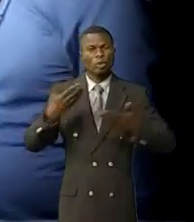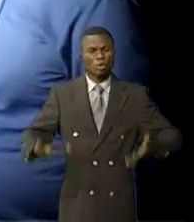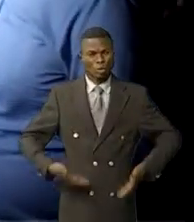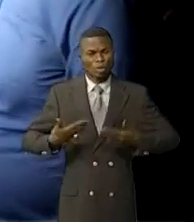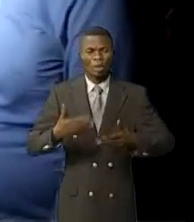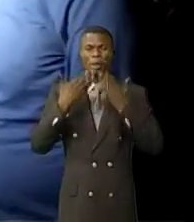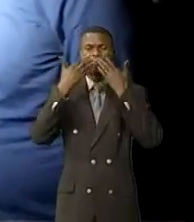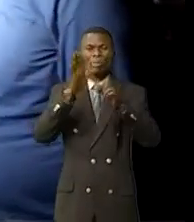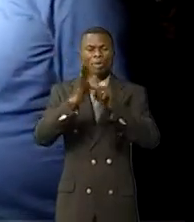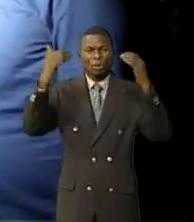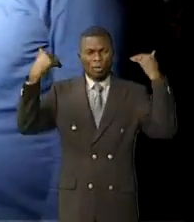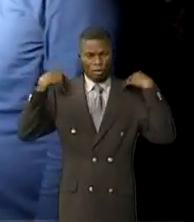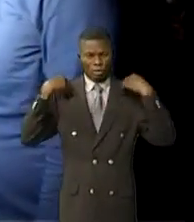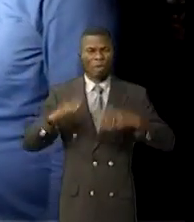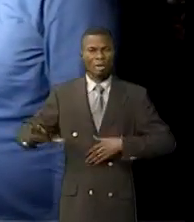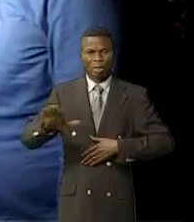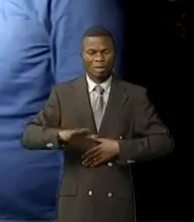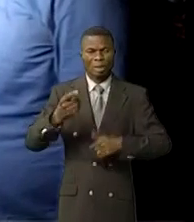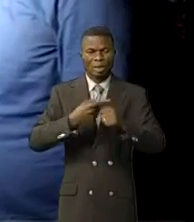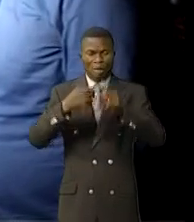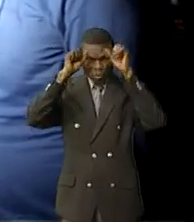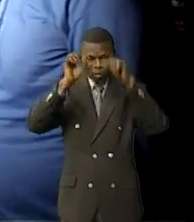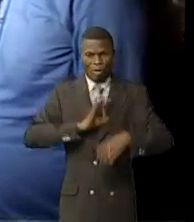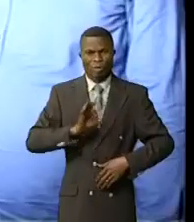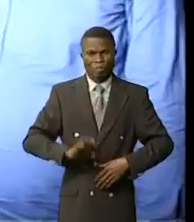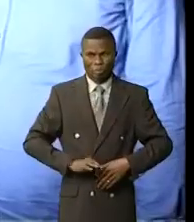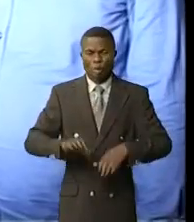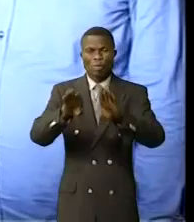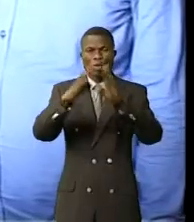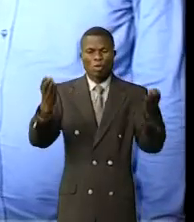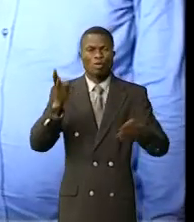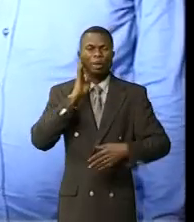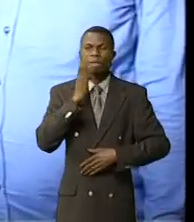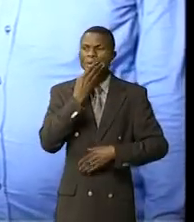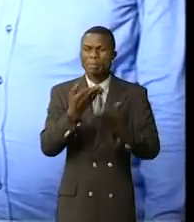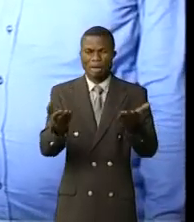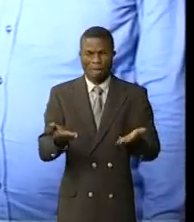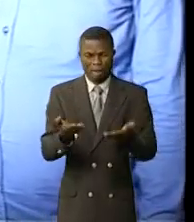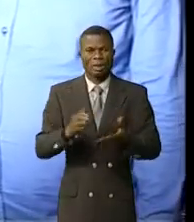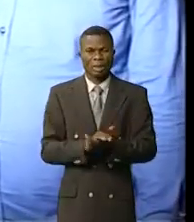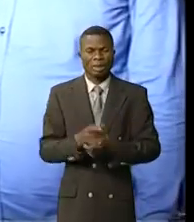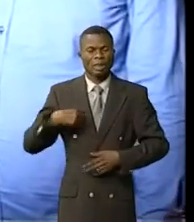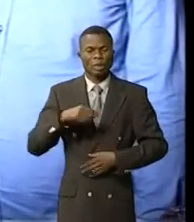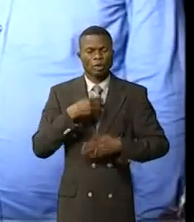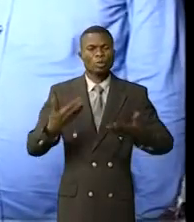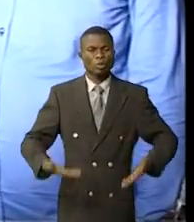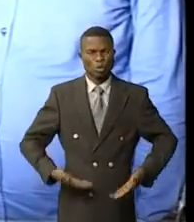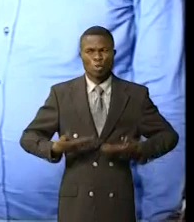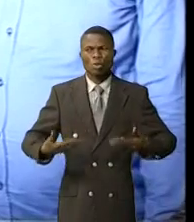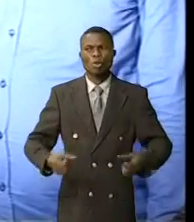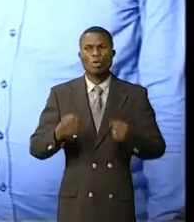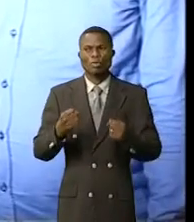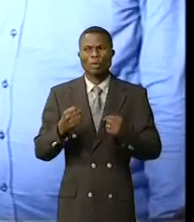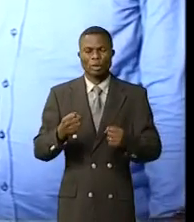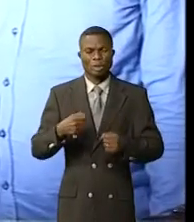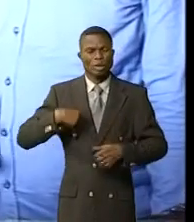nous remercions les autorités, notamment le président de la République. Vous voyez l'ambiance. Donc on est content, on est content.